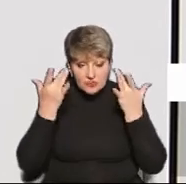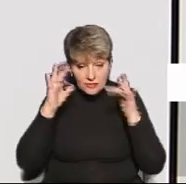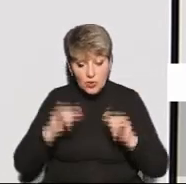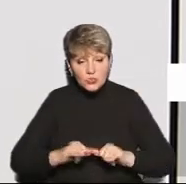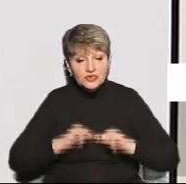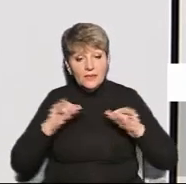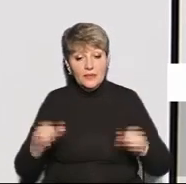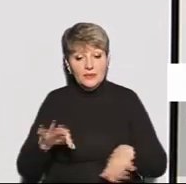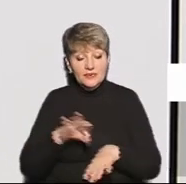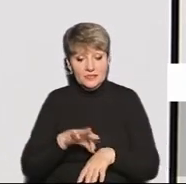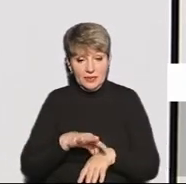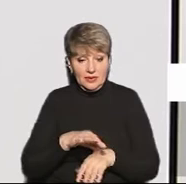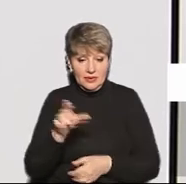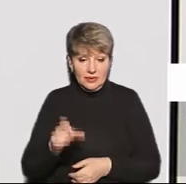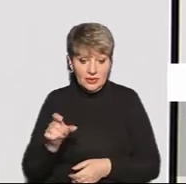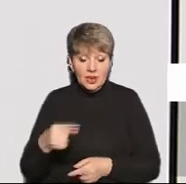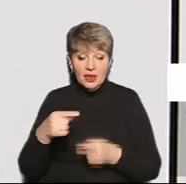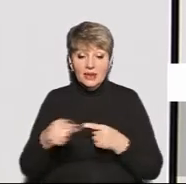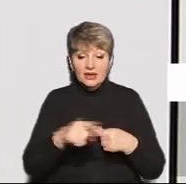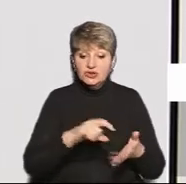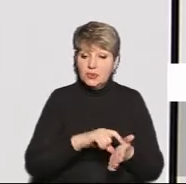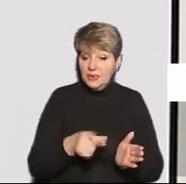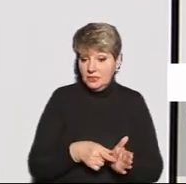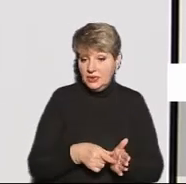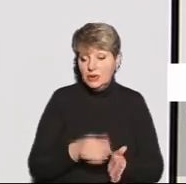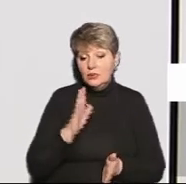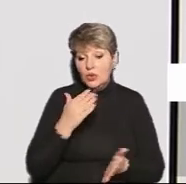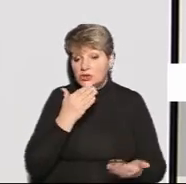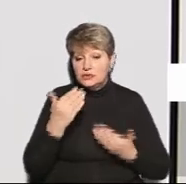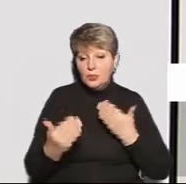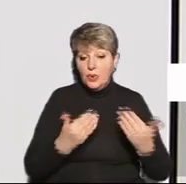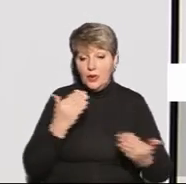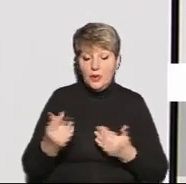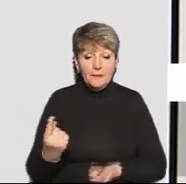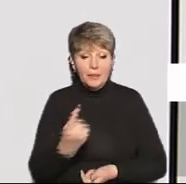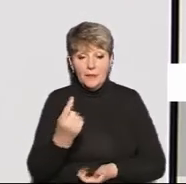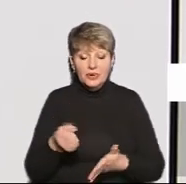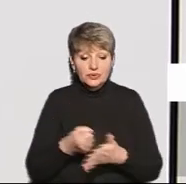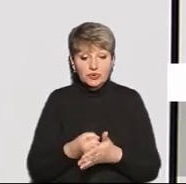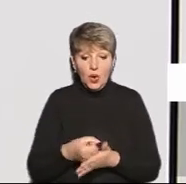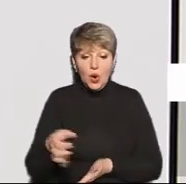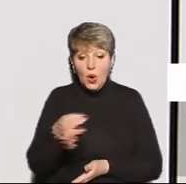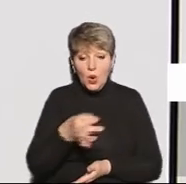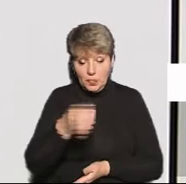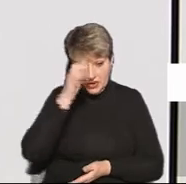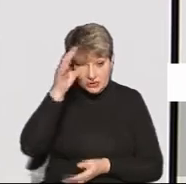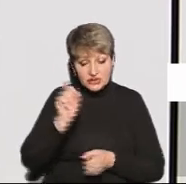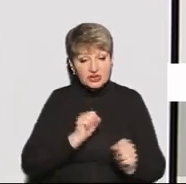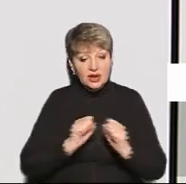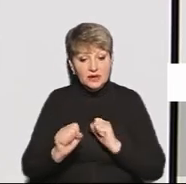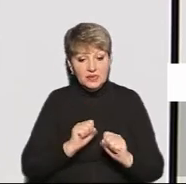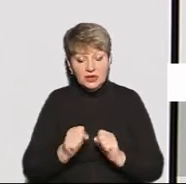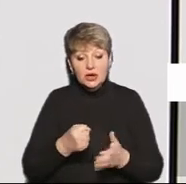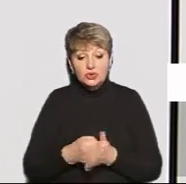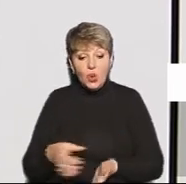кількості захворювань, про інші приміщення, ми будемо звертатися, по-перше, до обласної державної адміністрації, до